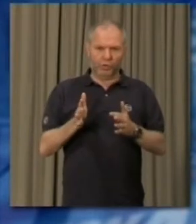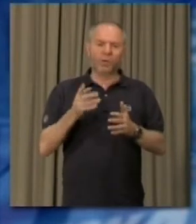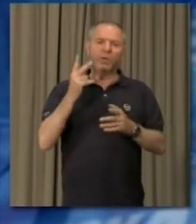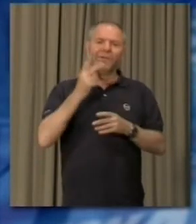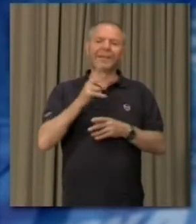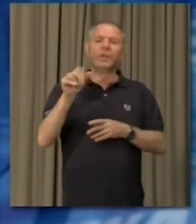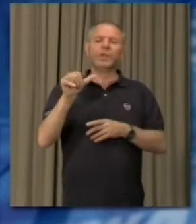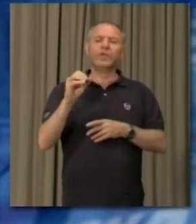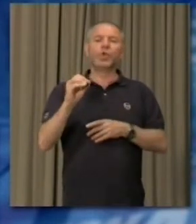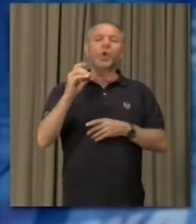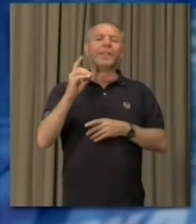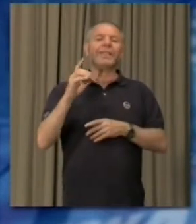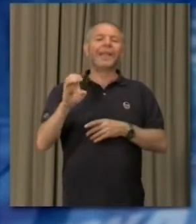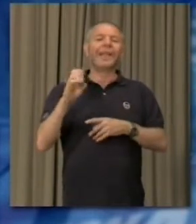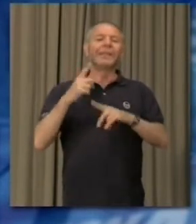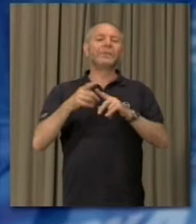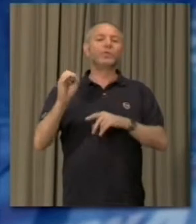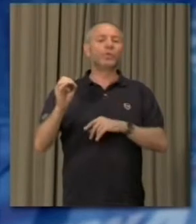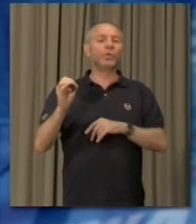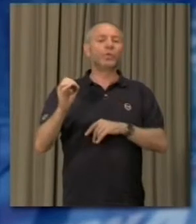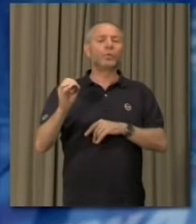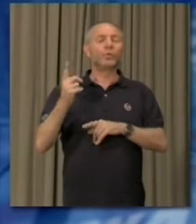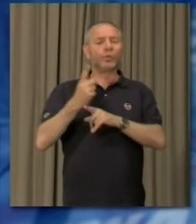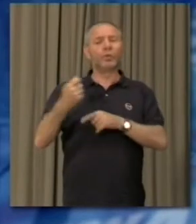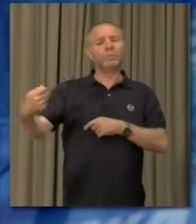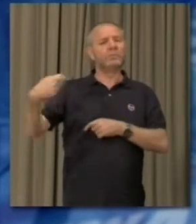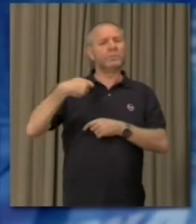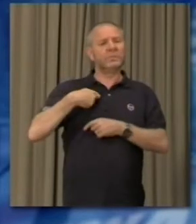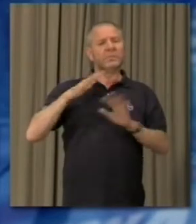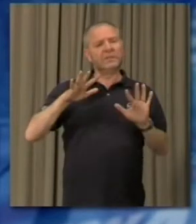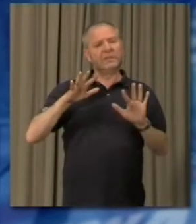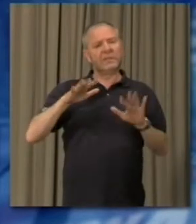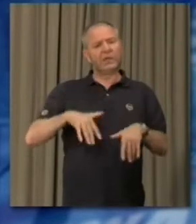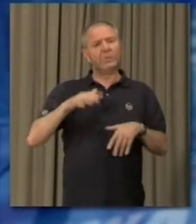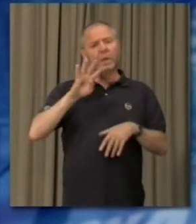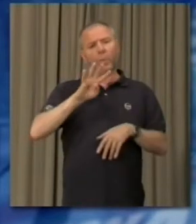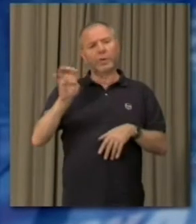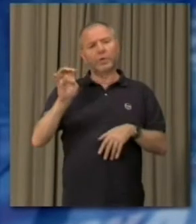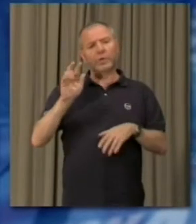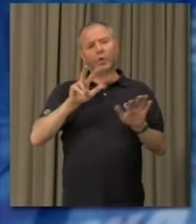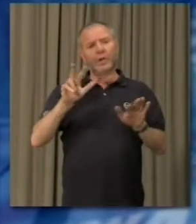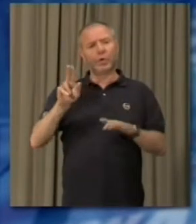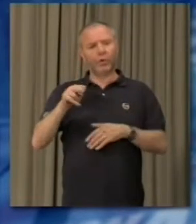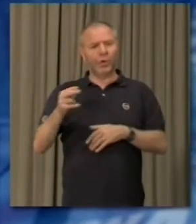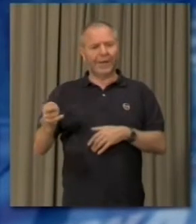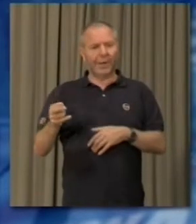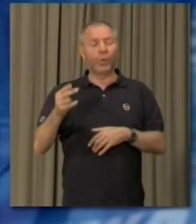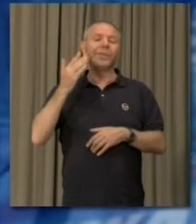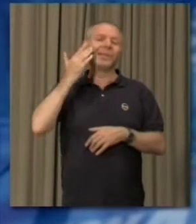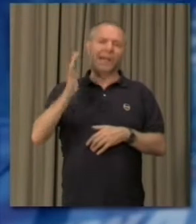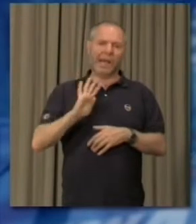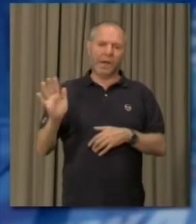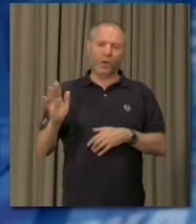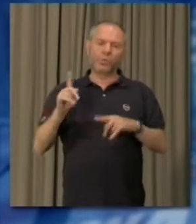della Sodexo nei confronti dell'amministrazione comunale un risarcimento di 10.488 euro come danno patrimoniale e